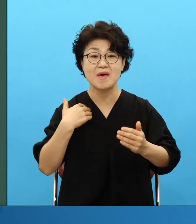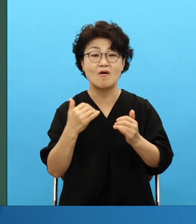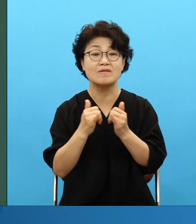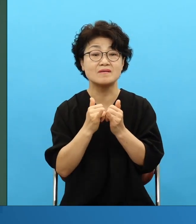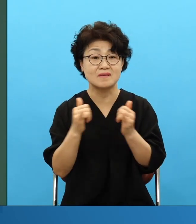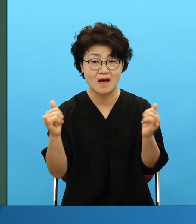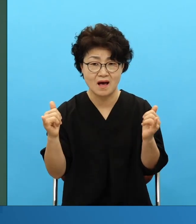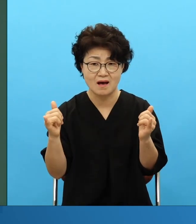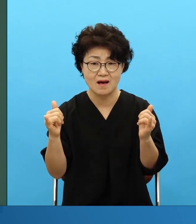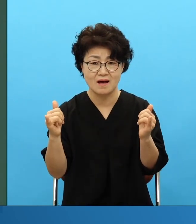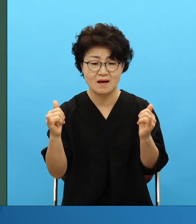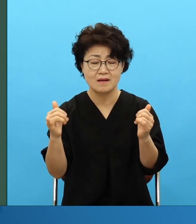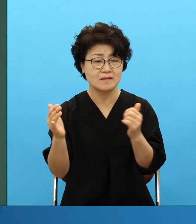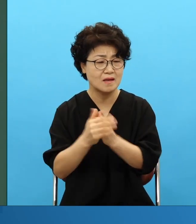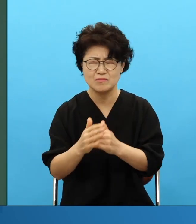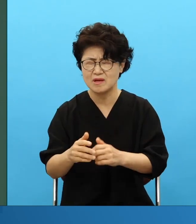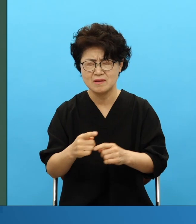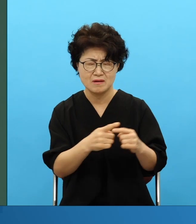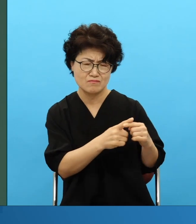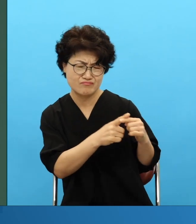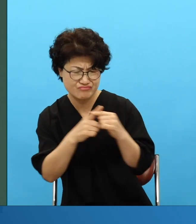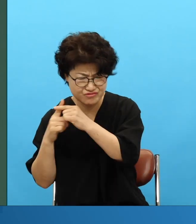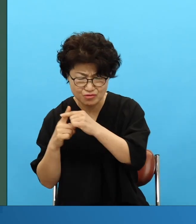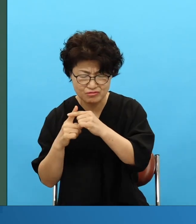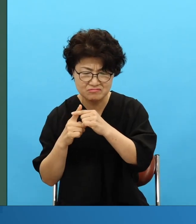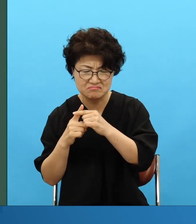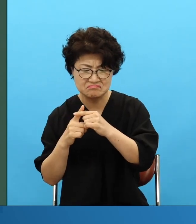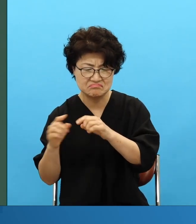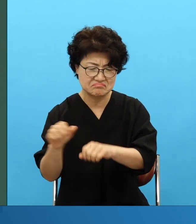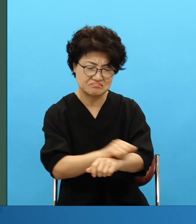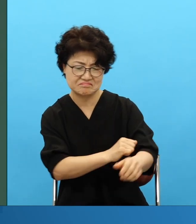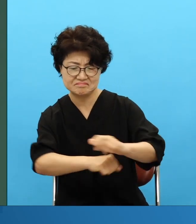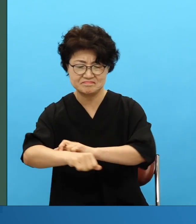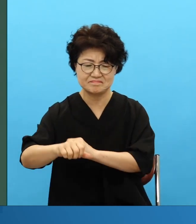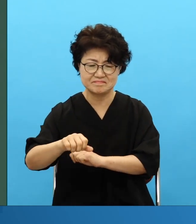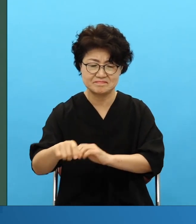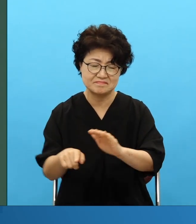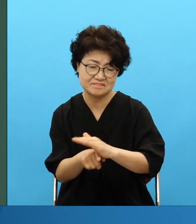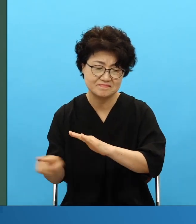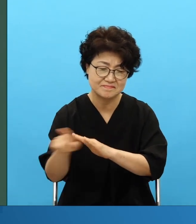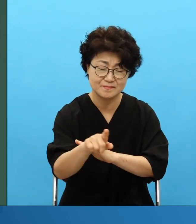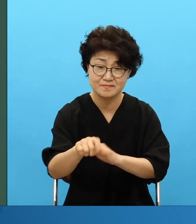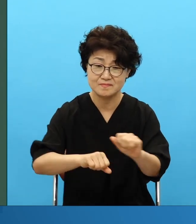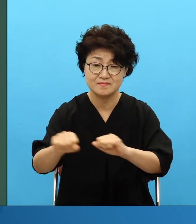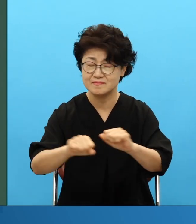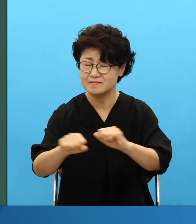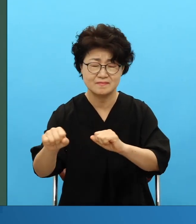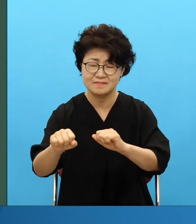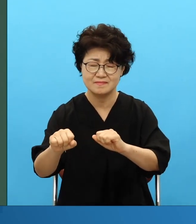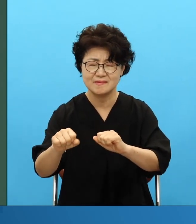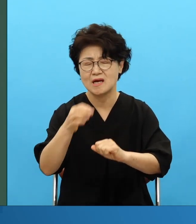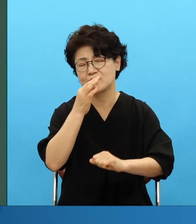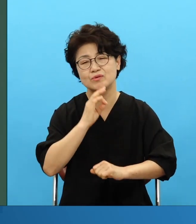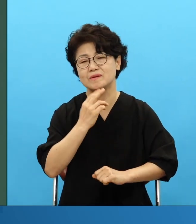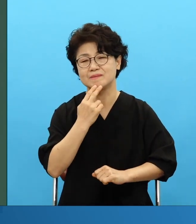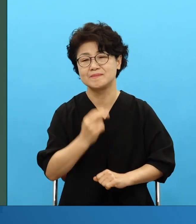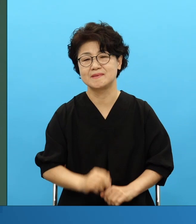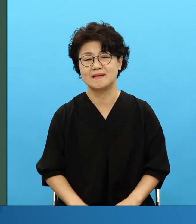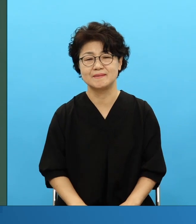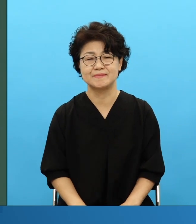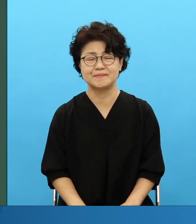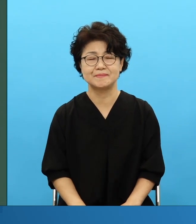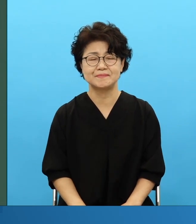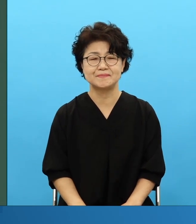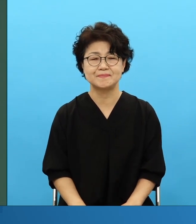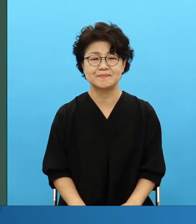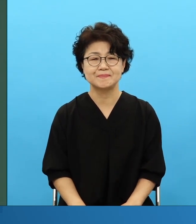무조건 뭘 하면 되겠나 이 말이에요. Those listening to the message, you're the messengers, you're the leaders, you're the important leaders. You can't just go out there.